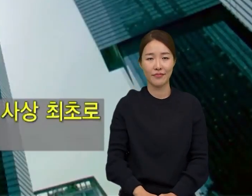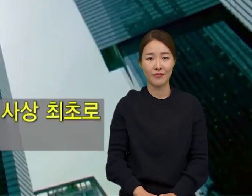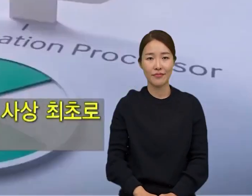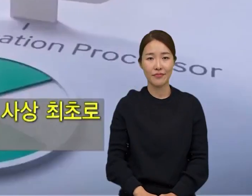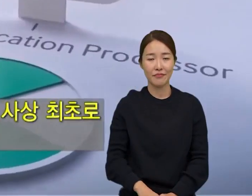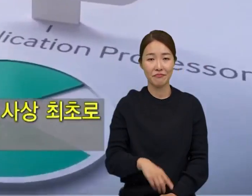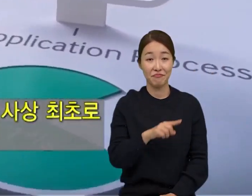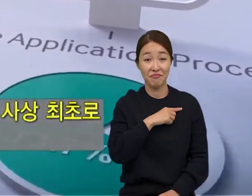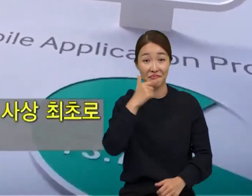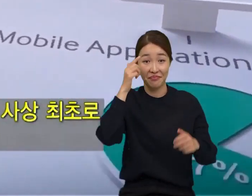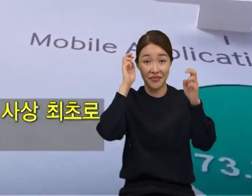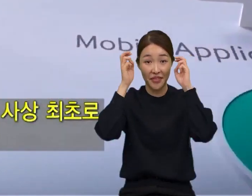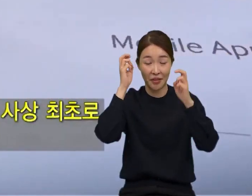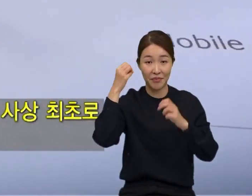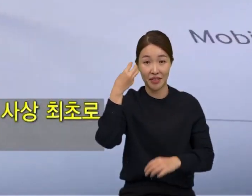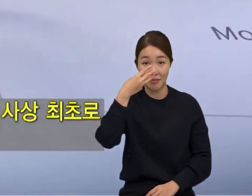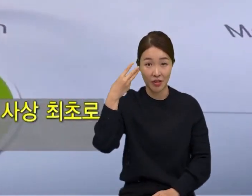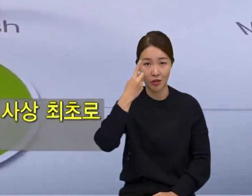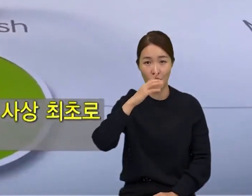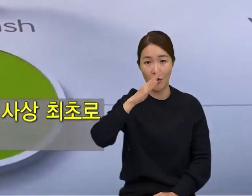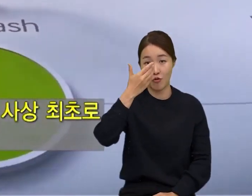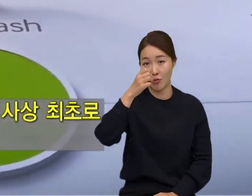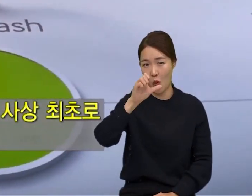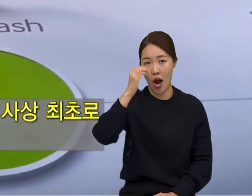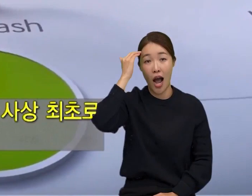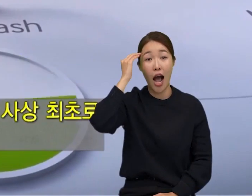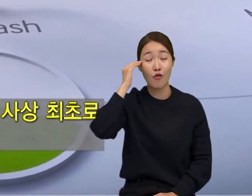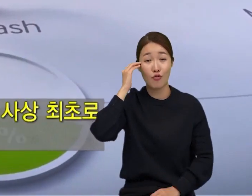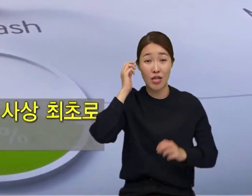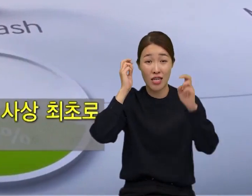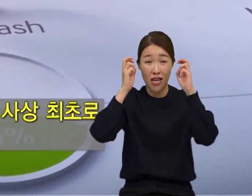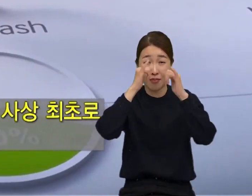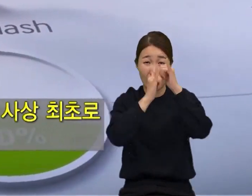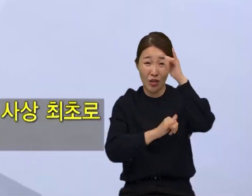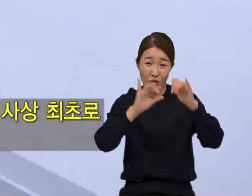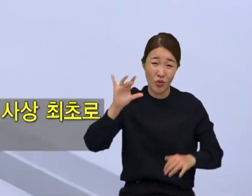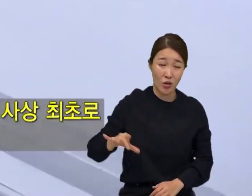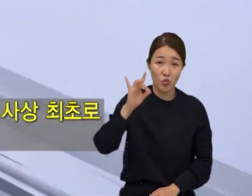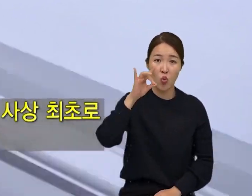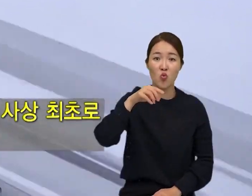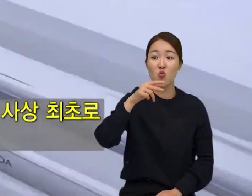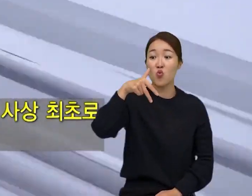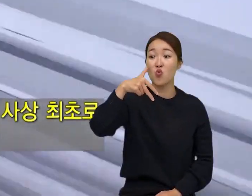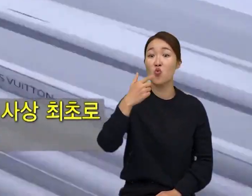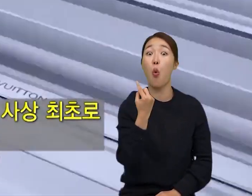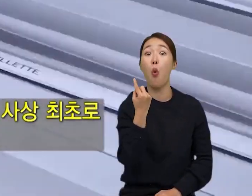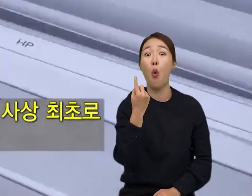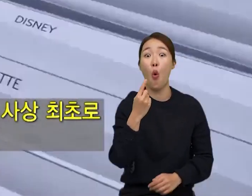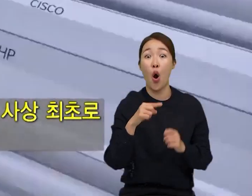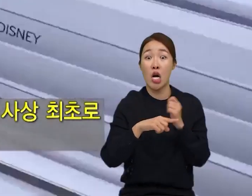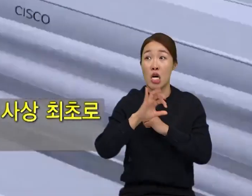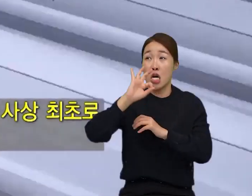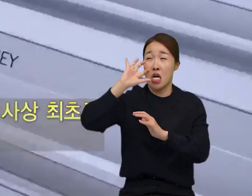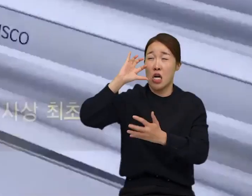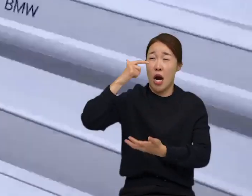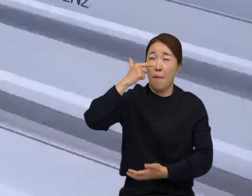선두기업 삼성전자는 1995년 한국 기업 사상 최초로 조 단위 순이익을